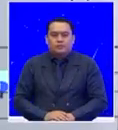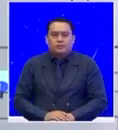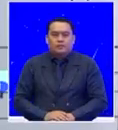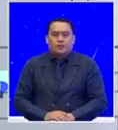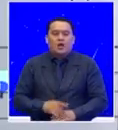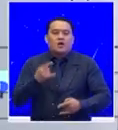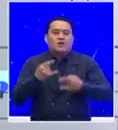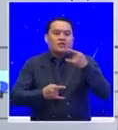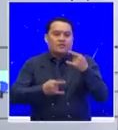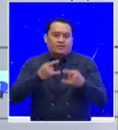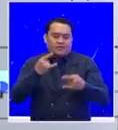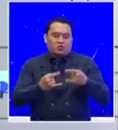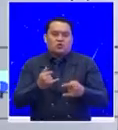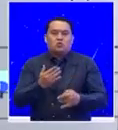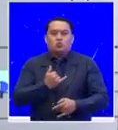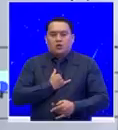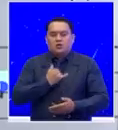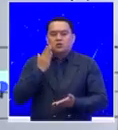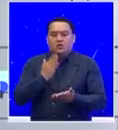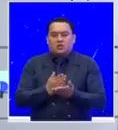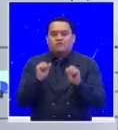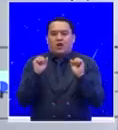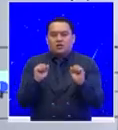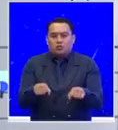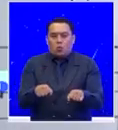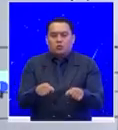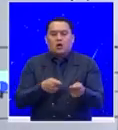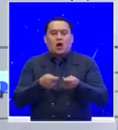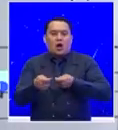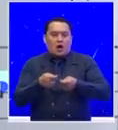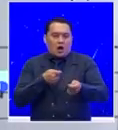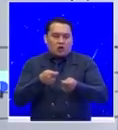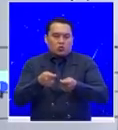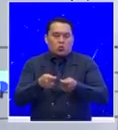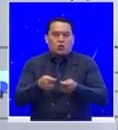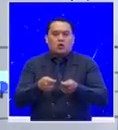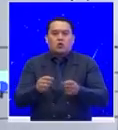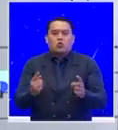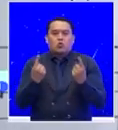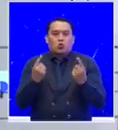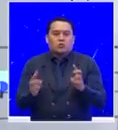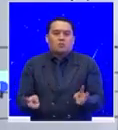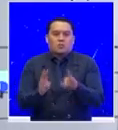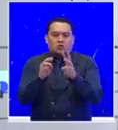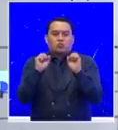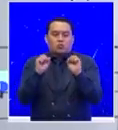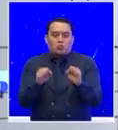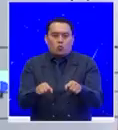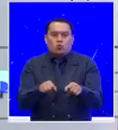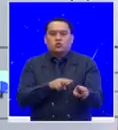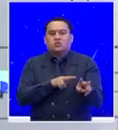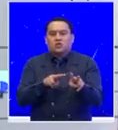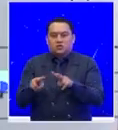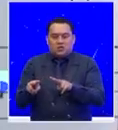ВКС имеется возможность удаленно руководить, контролировать ходом ликвидации крупных пожаров и других видов чрезвычайных